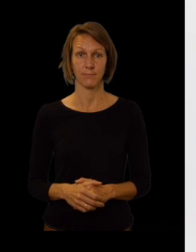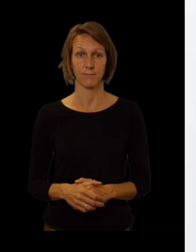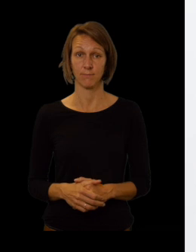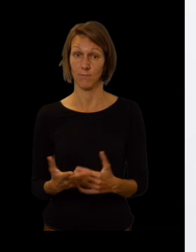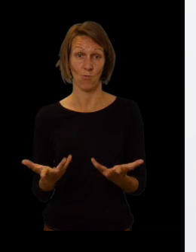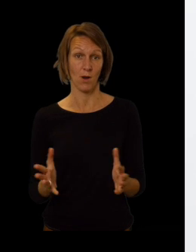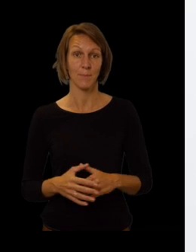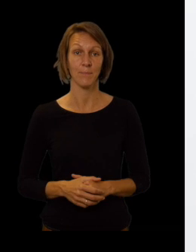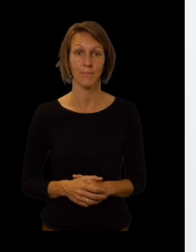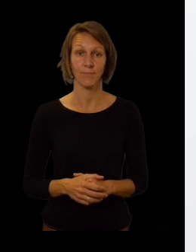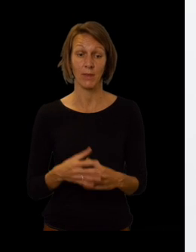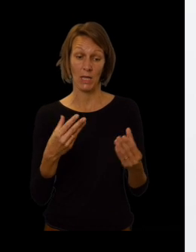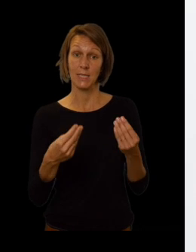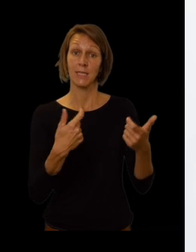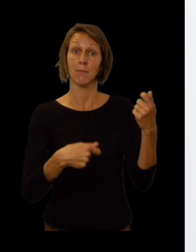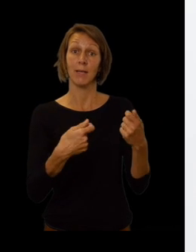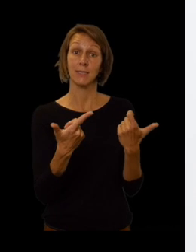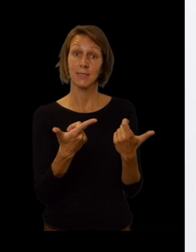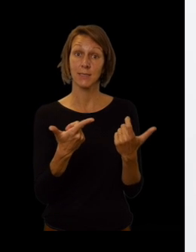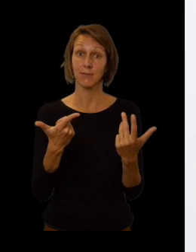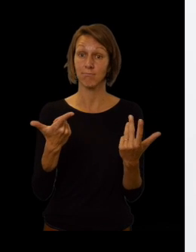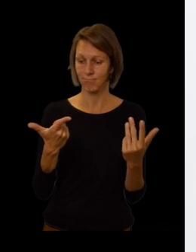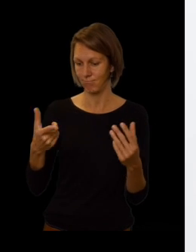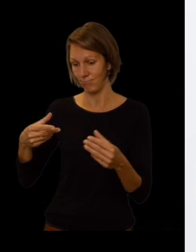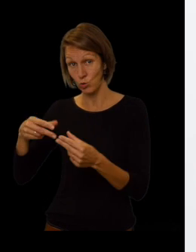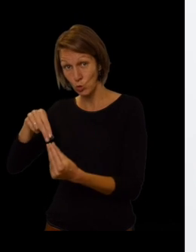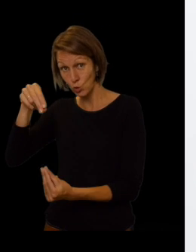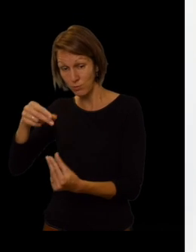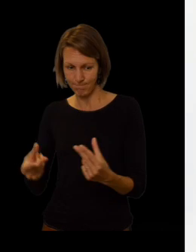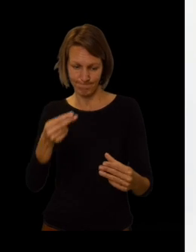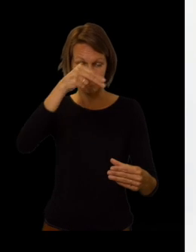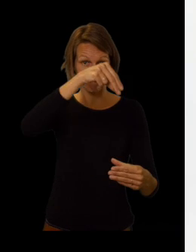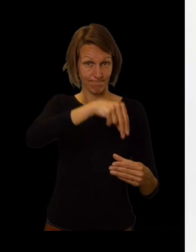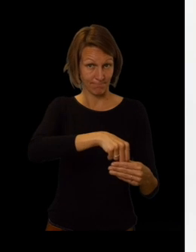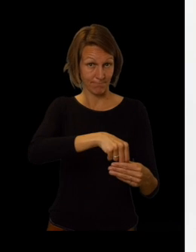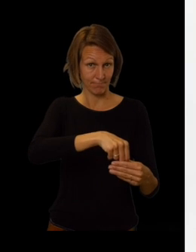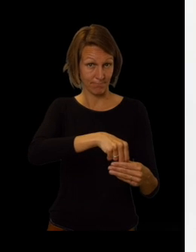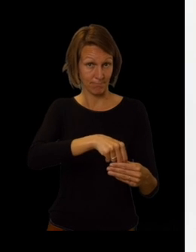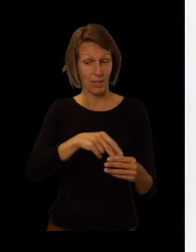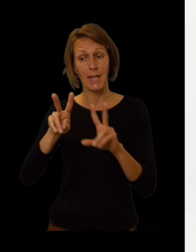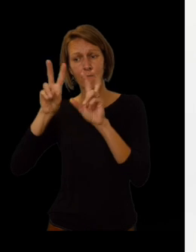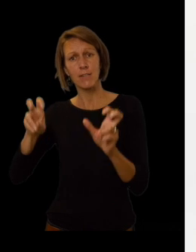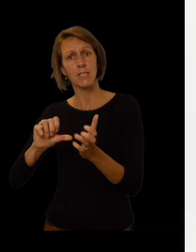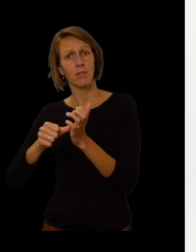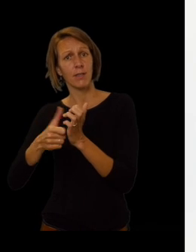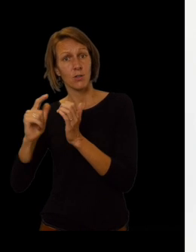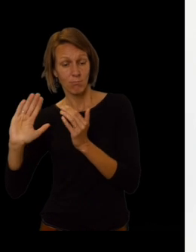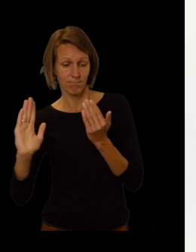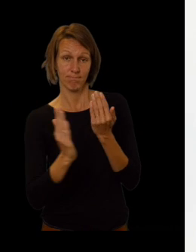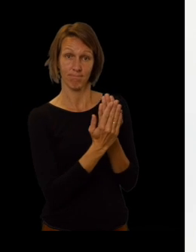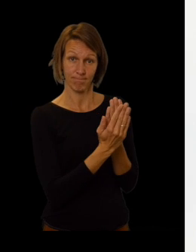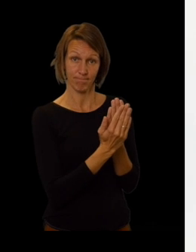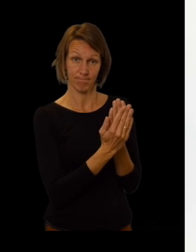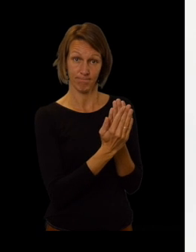Voilà. Ensuite, vous mettez le tube dans le sachet de protection, comme ceci. Vous prenez la fiche d'identification bien